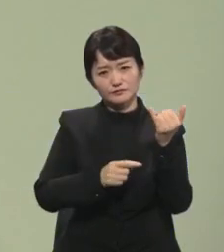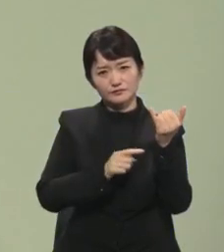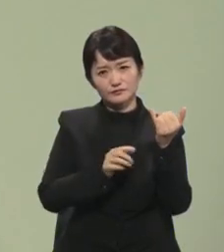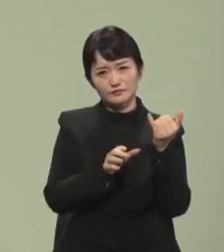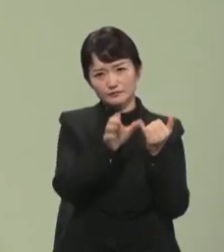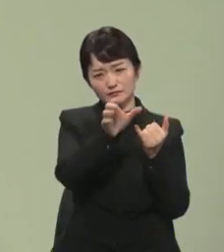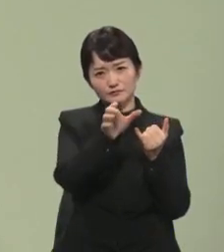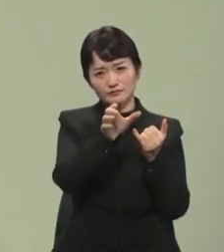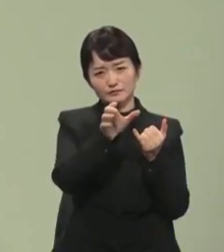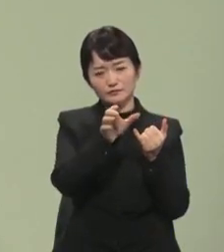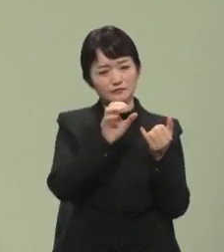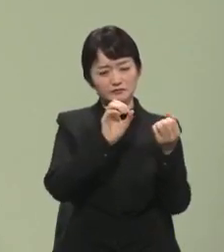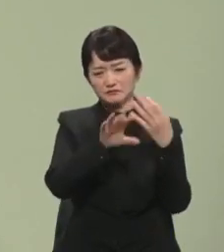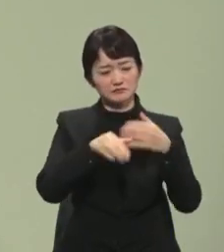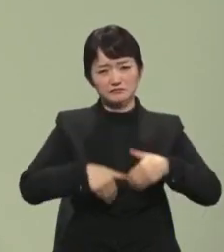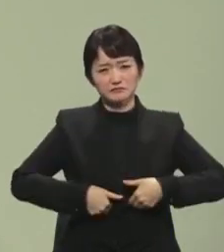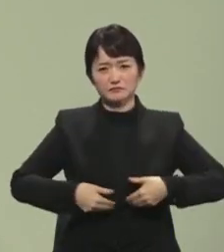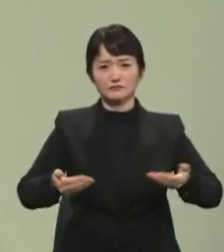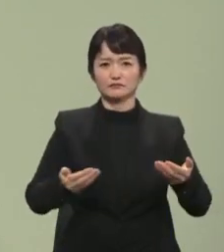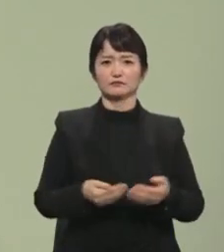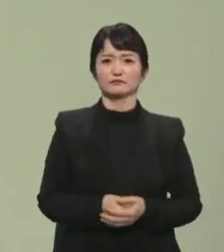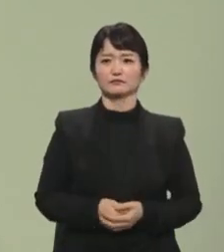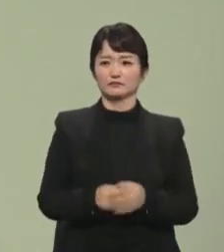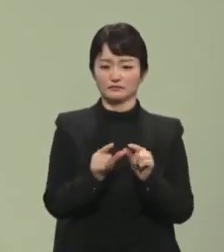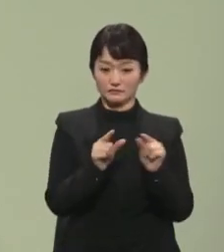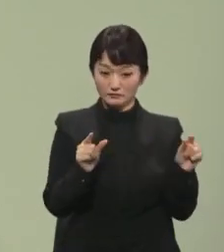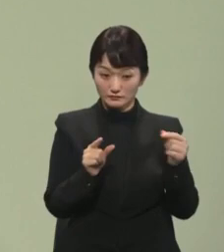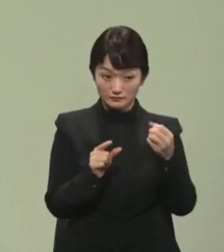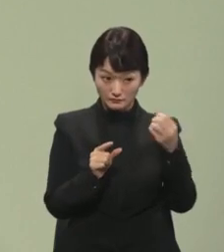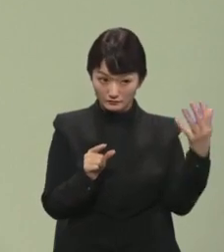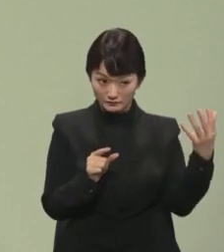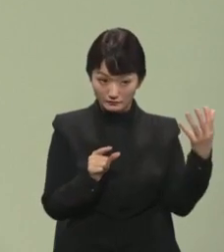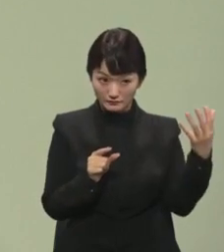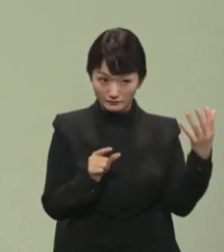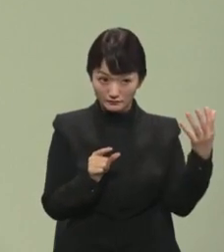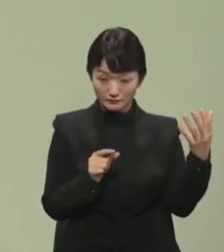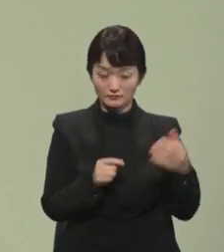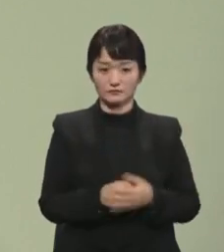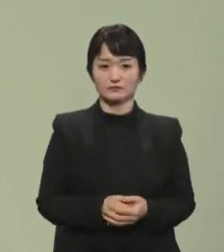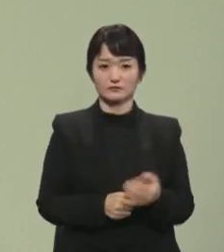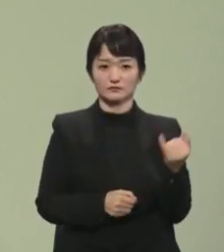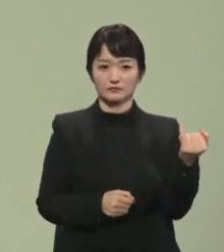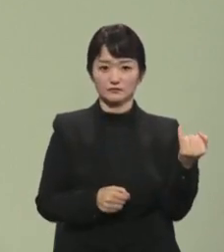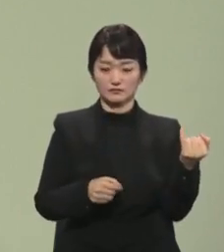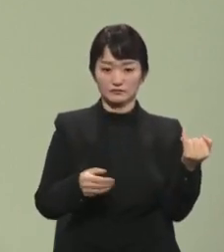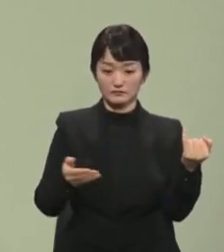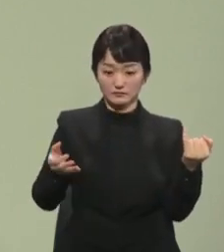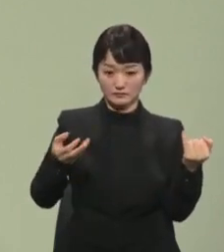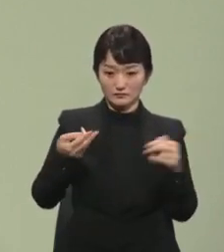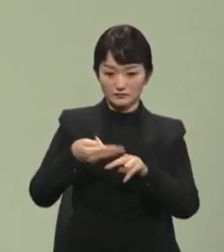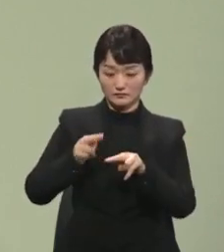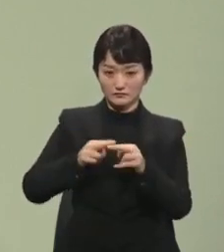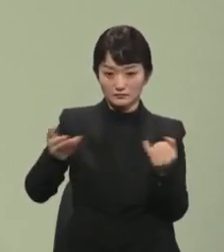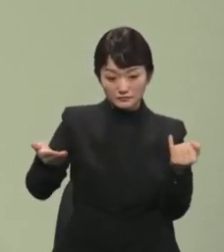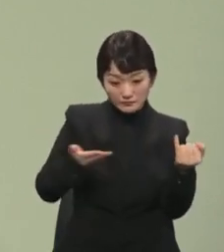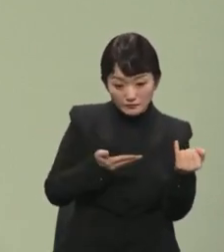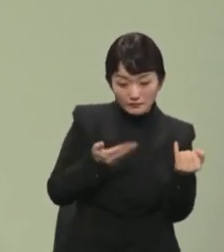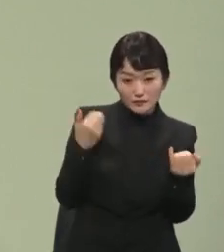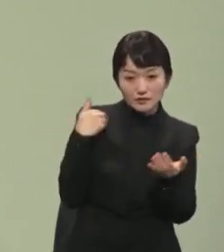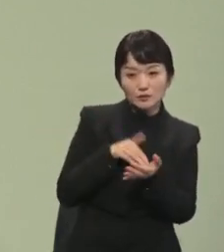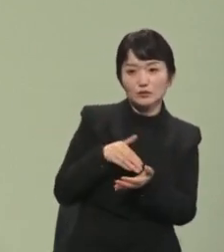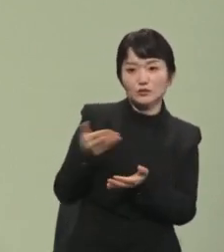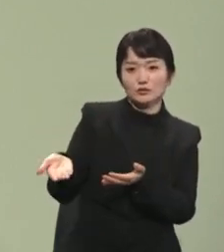거고 더 나아가서 일부 언론에서는 약간 받기는 받았는데 돌려줄 타이밍을 놓쳤다 라든지 뭐 따로 이제 보관하고